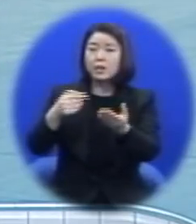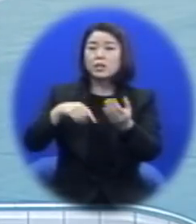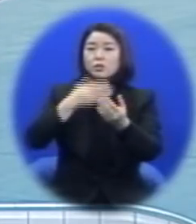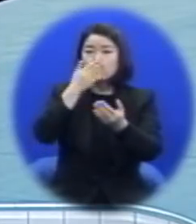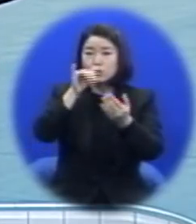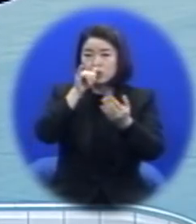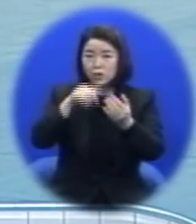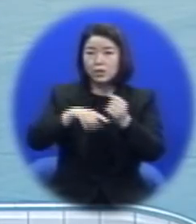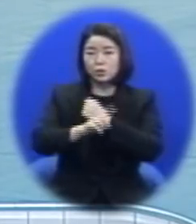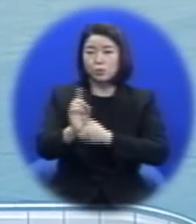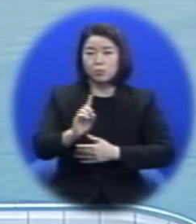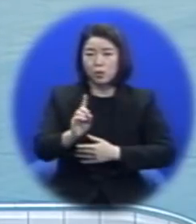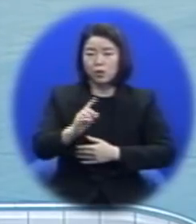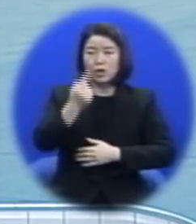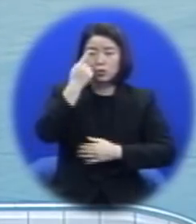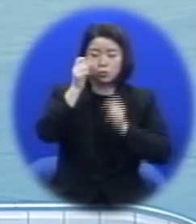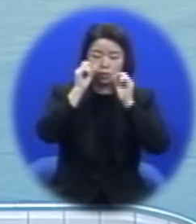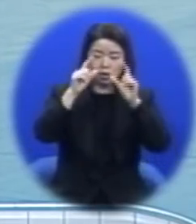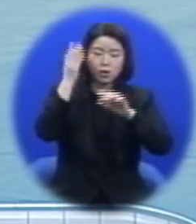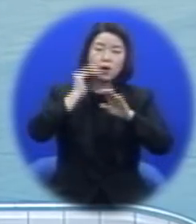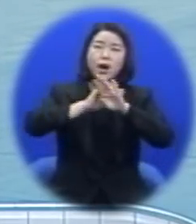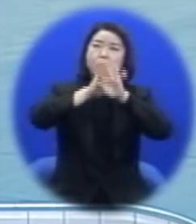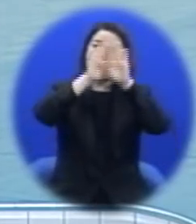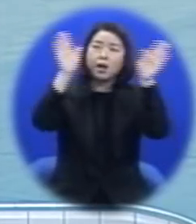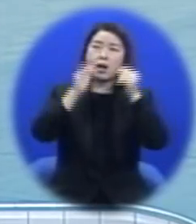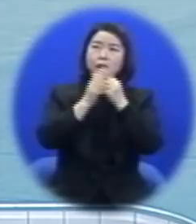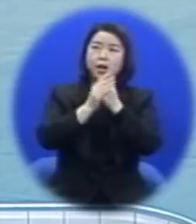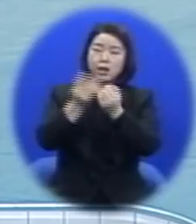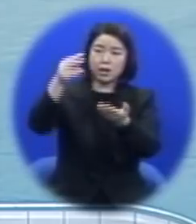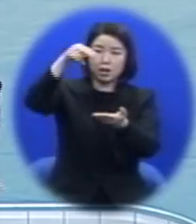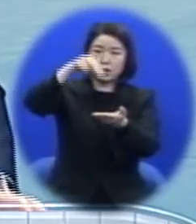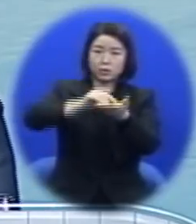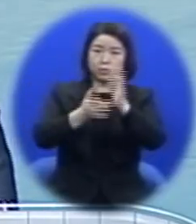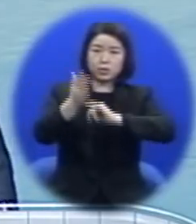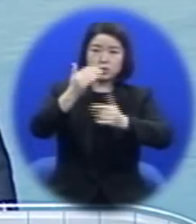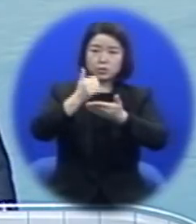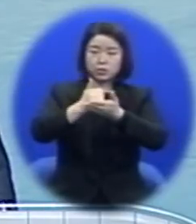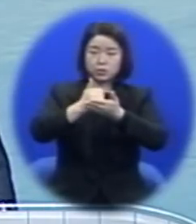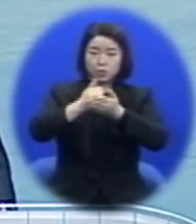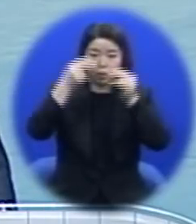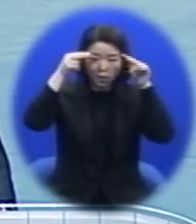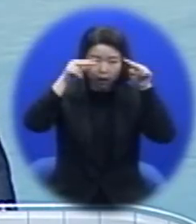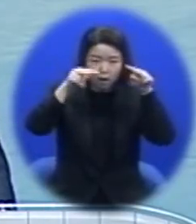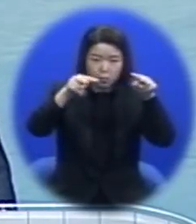보이고 예수 그리스도께서 일어서서 내려다 보시는 것을 보았기 때문에.